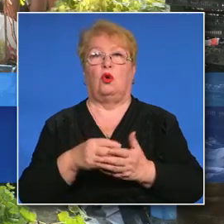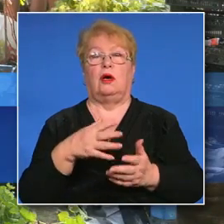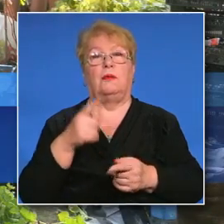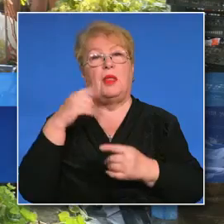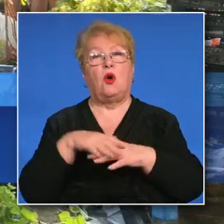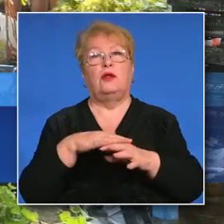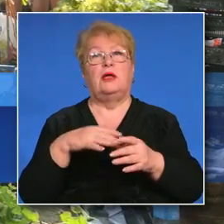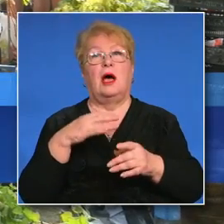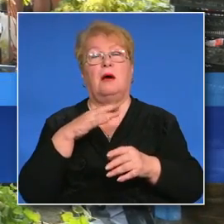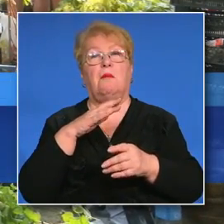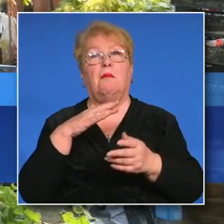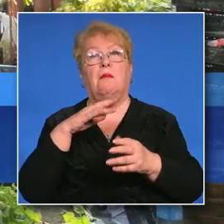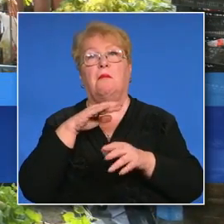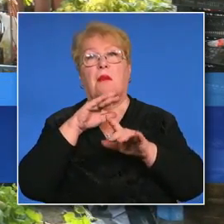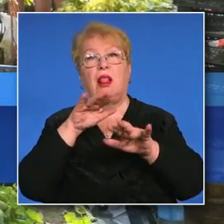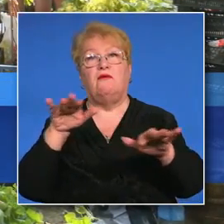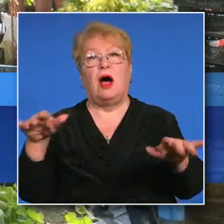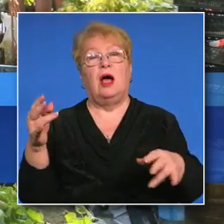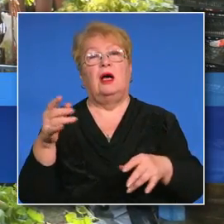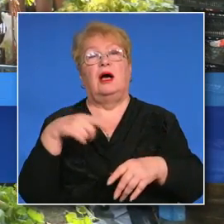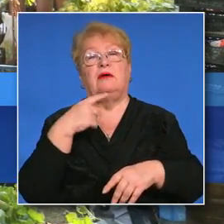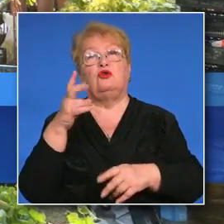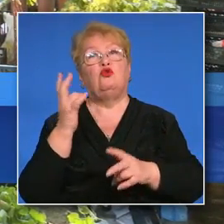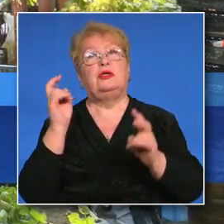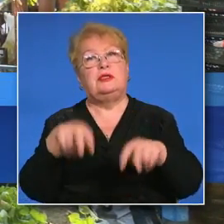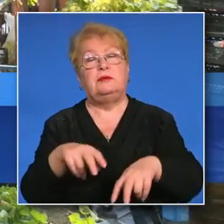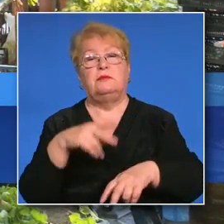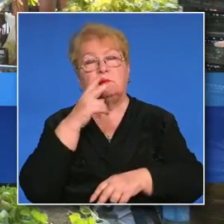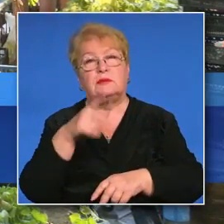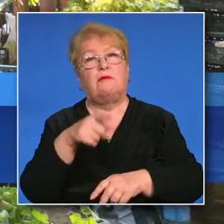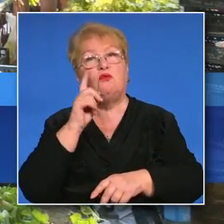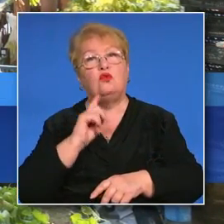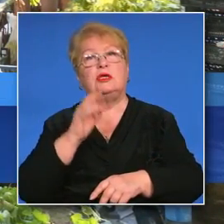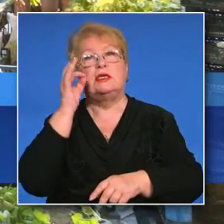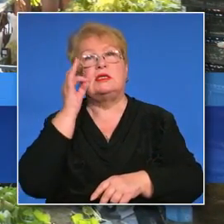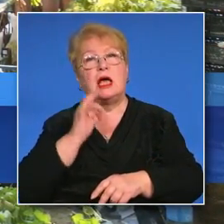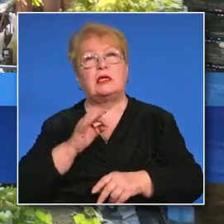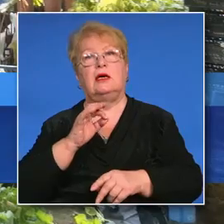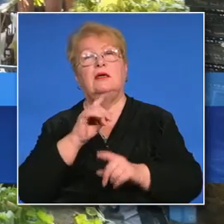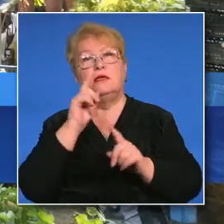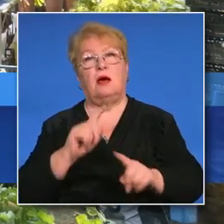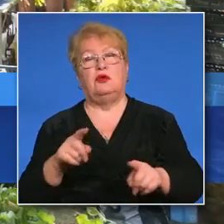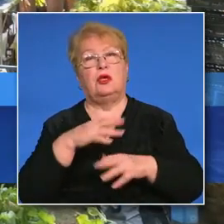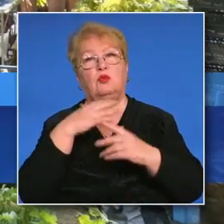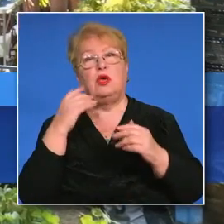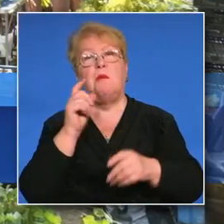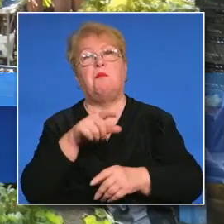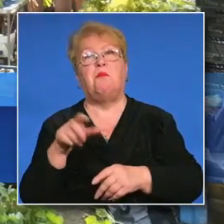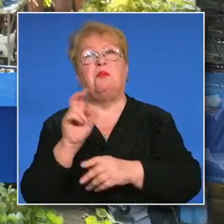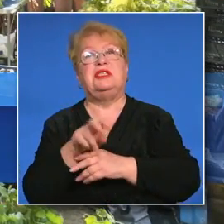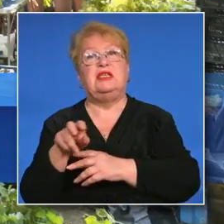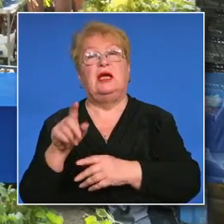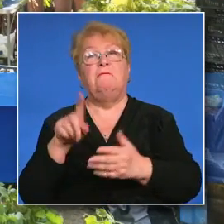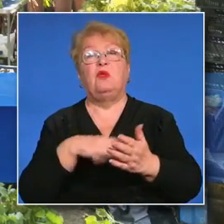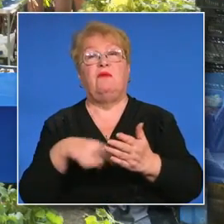молва говорит о том, что надо сюда идти. Здесь интересно, вкусно, сладко и необычно. Вот. Многие посетители до сих пор не верят,